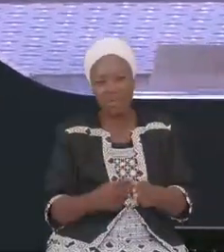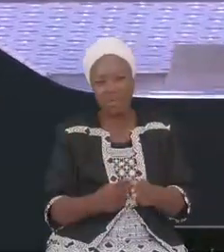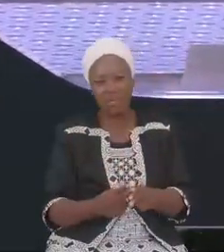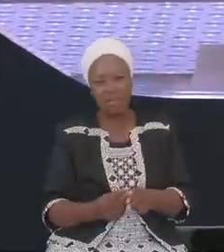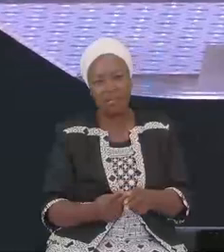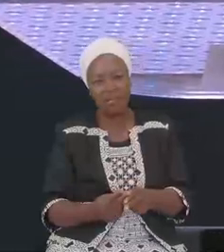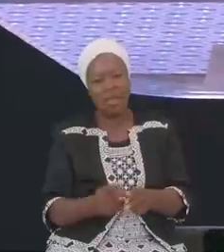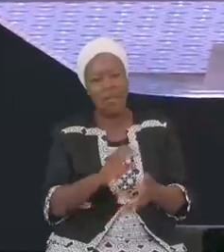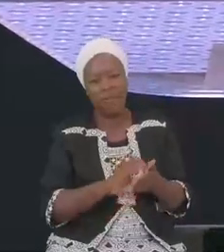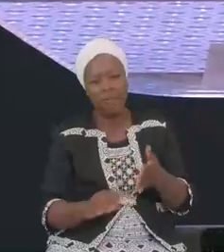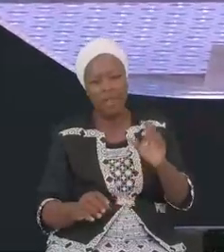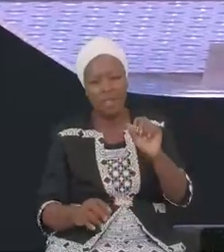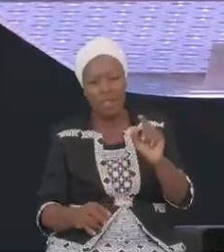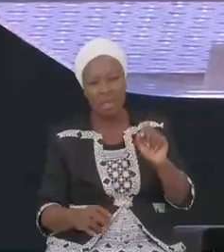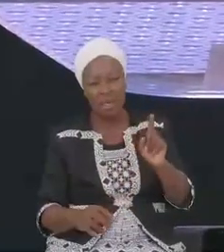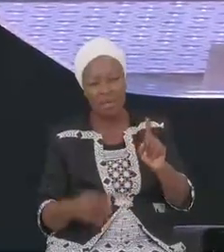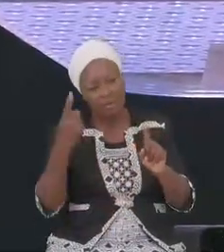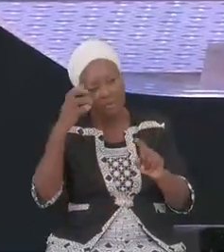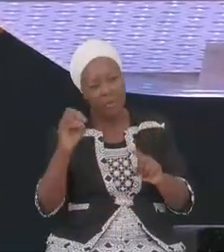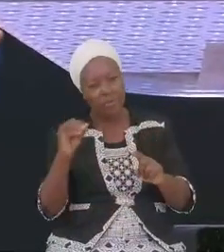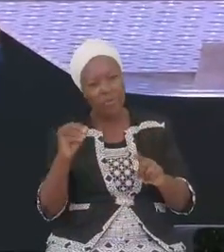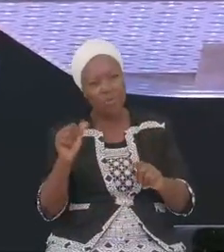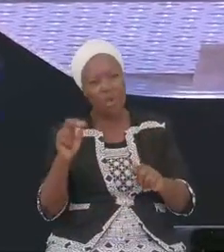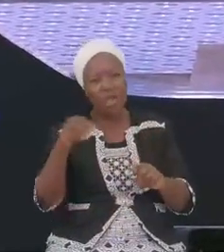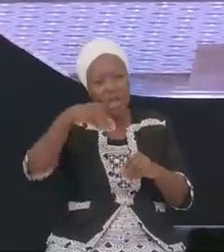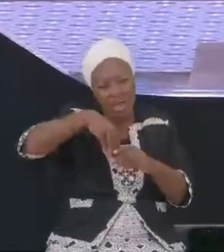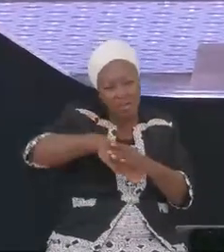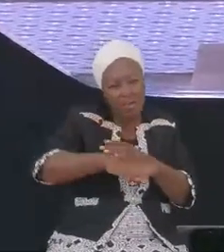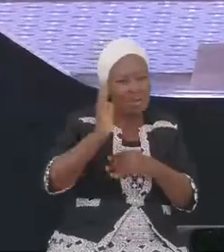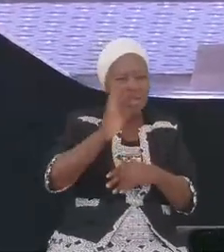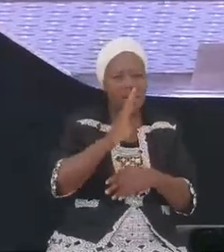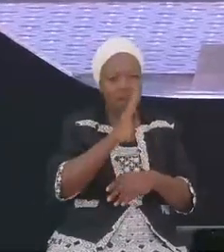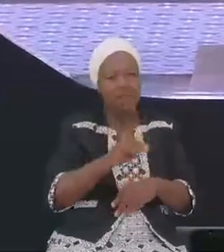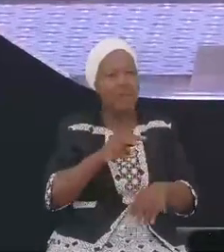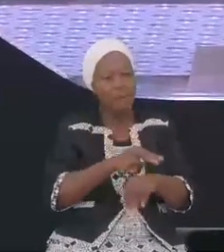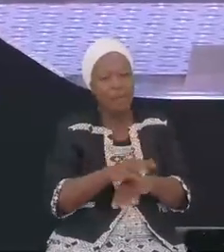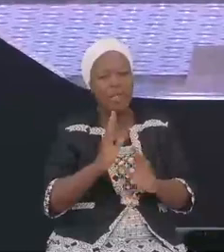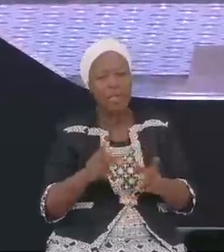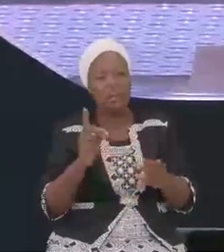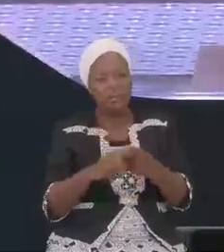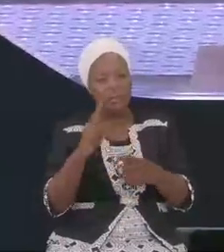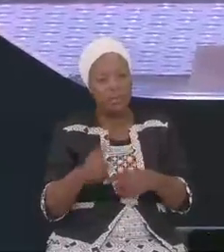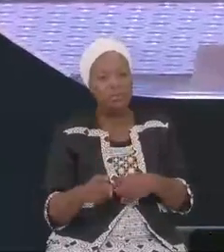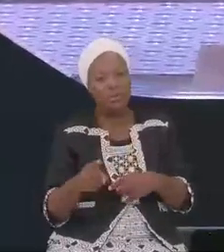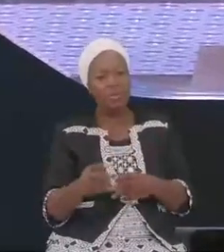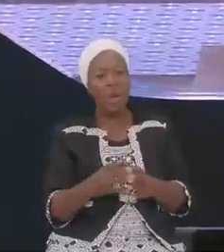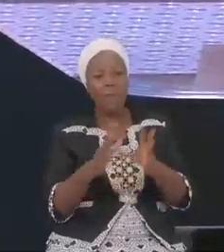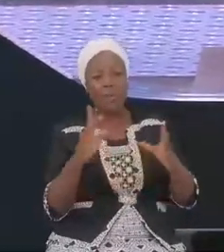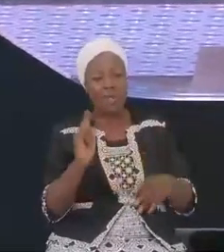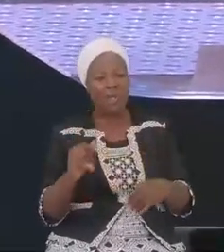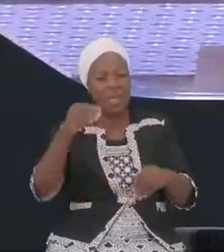ainsi, en effet, que l'entrée dans le royaume éternel de notre Seigneur et